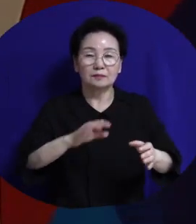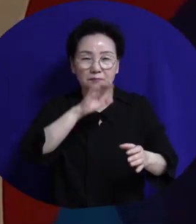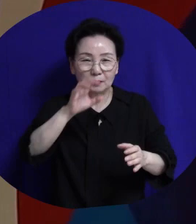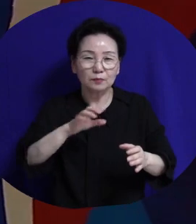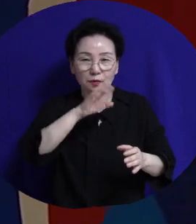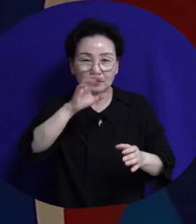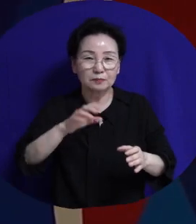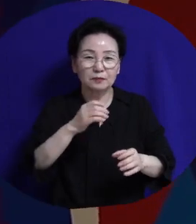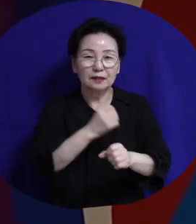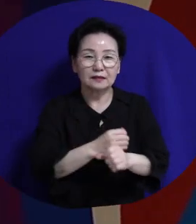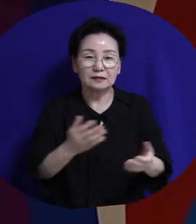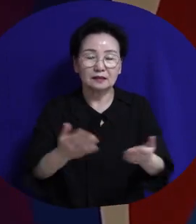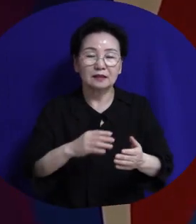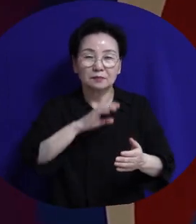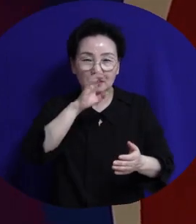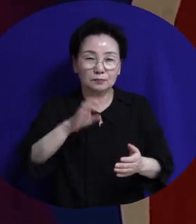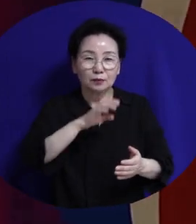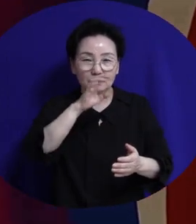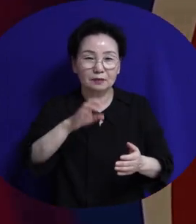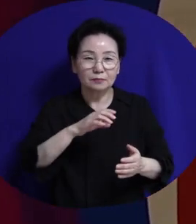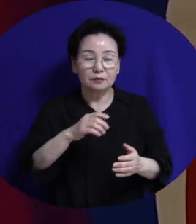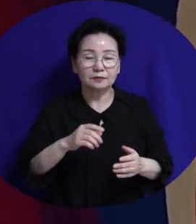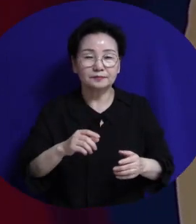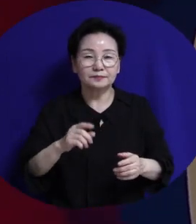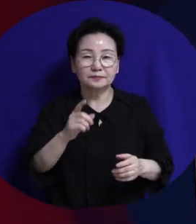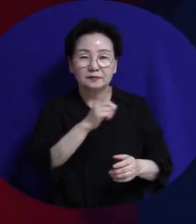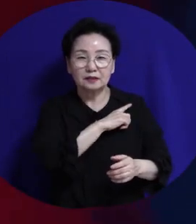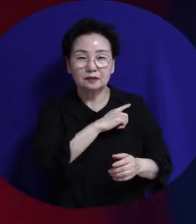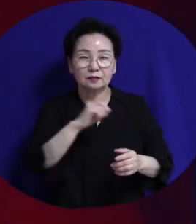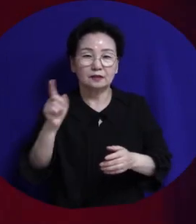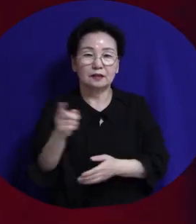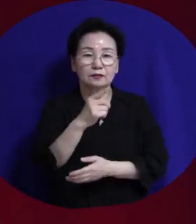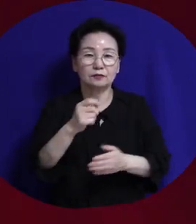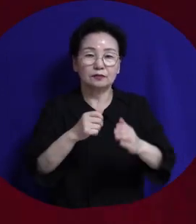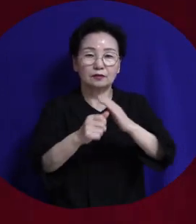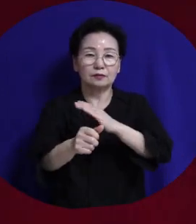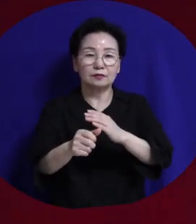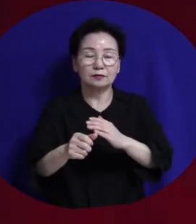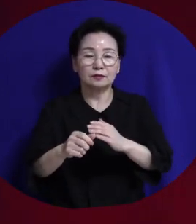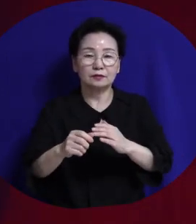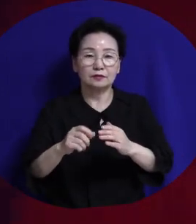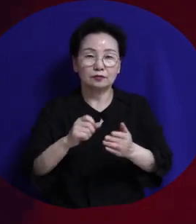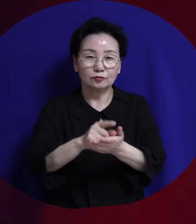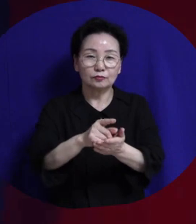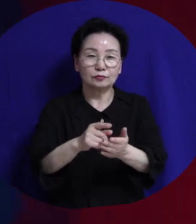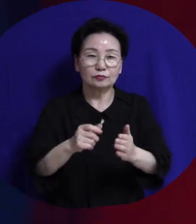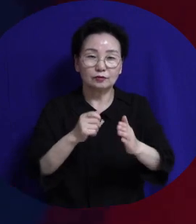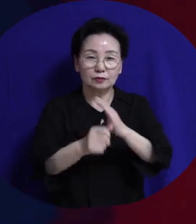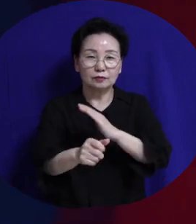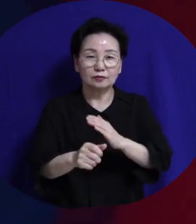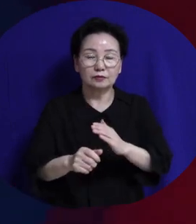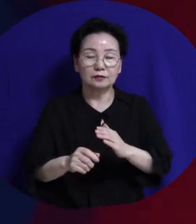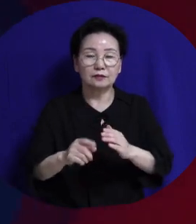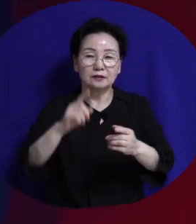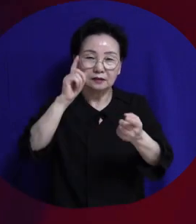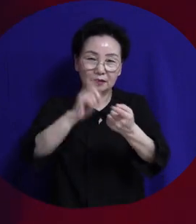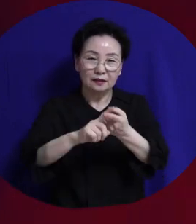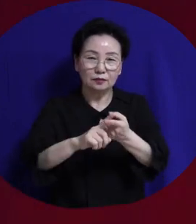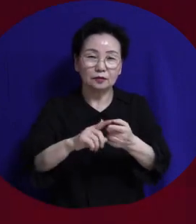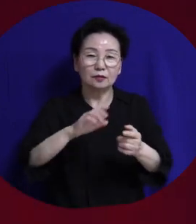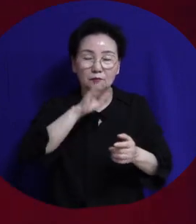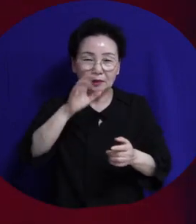거예요. 인류 야구 선수가, 축구 선수가, 테니스, 골프 선수가 한 거 그대로 반복한